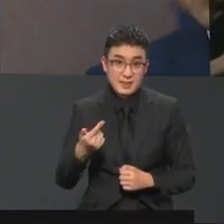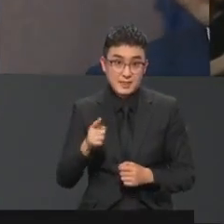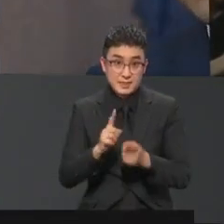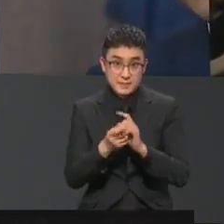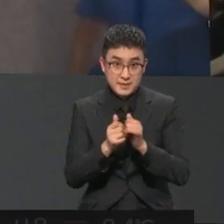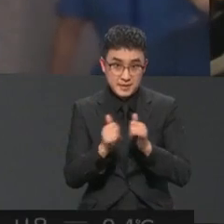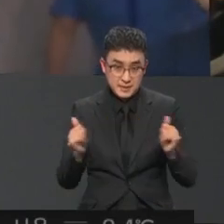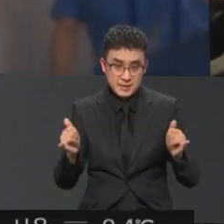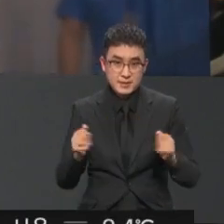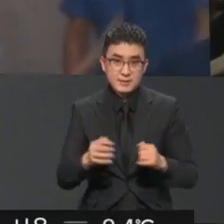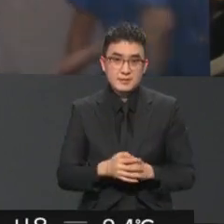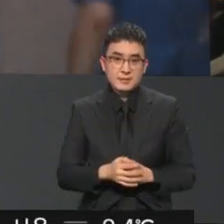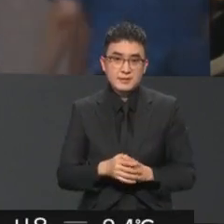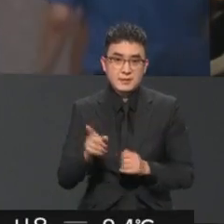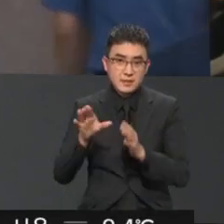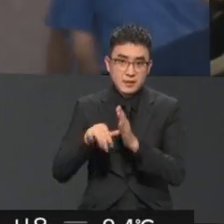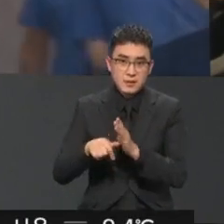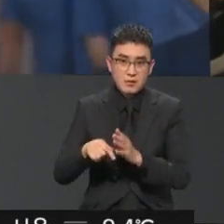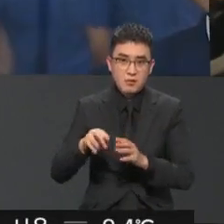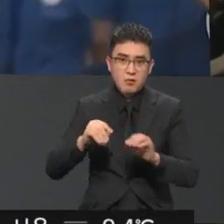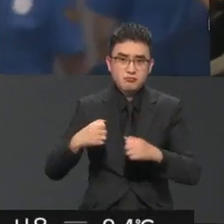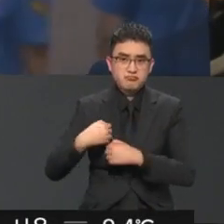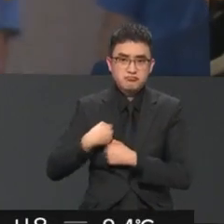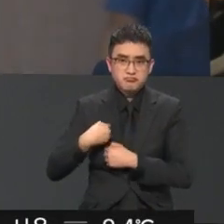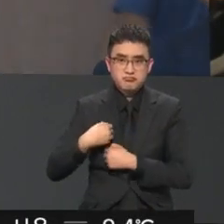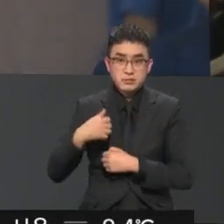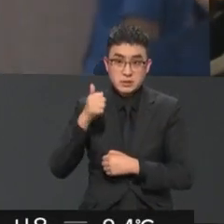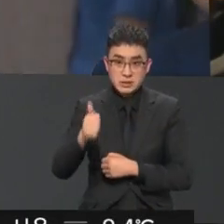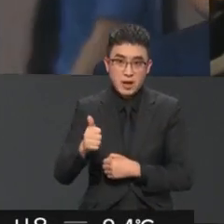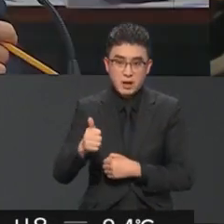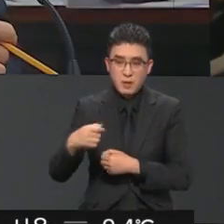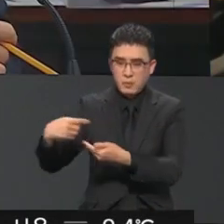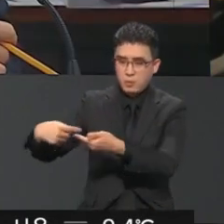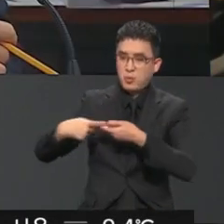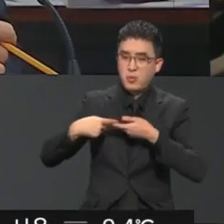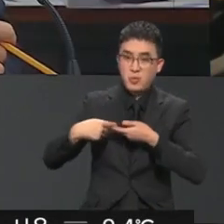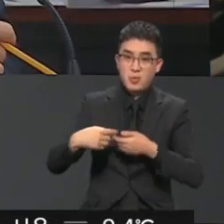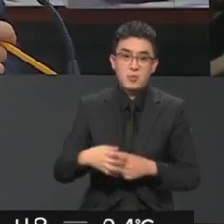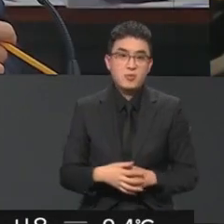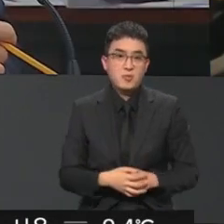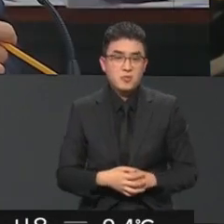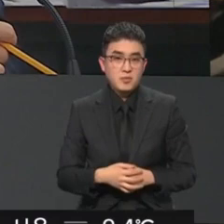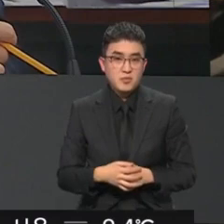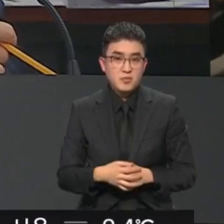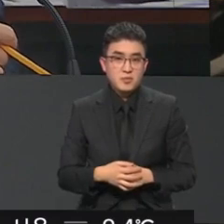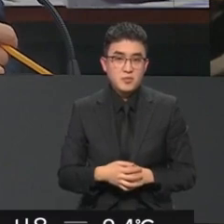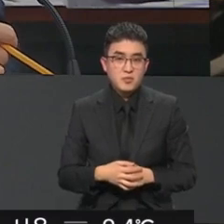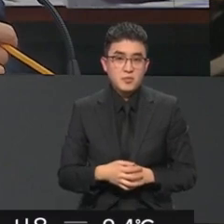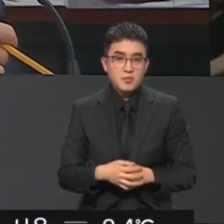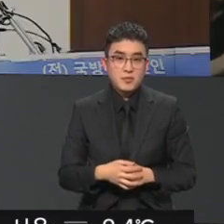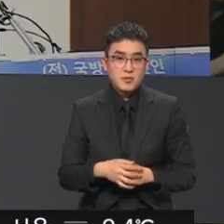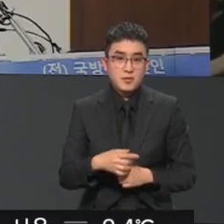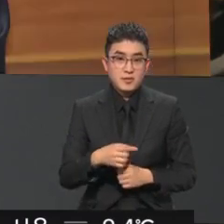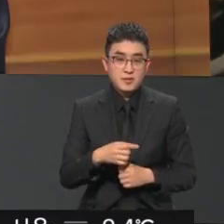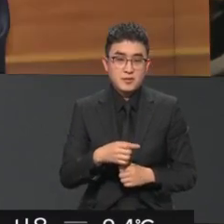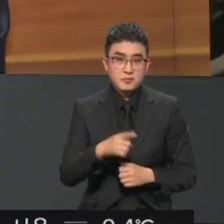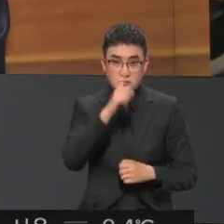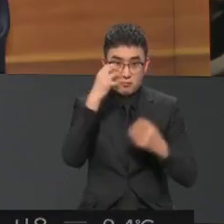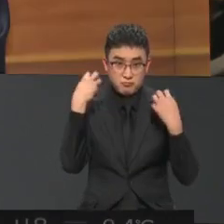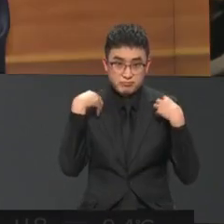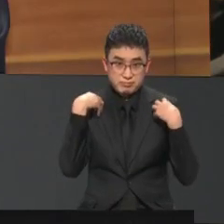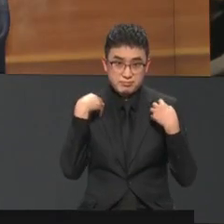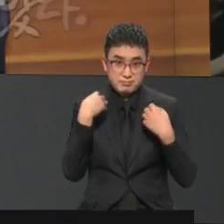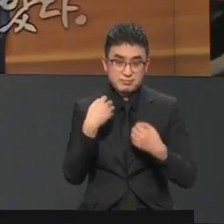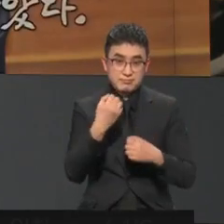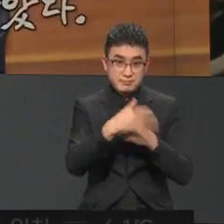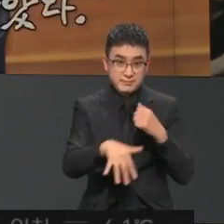육군 참모총장에게 공식 보고된 내용이었다 이렇게 말을 했는데요. 대정부 질문에 출석한 한덕수 국무총리는 그런